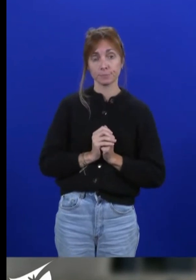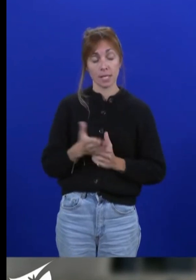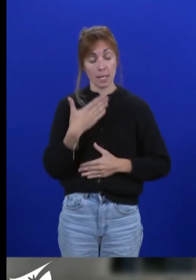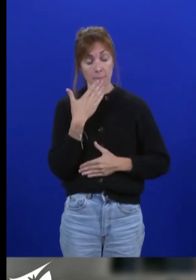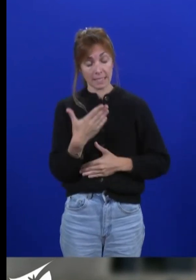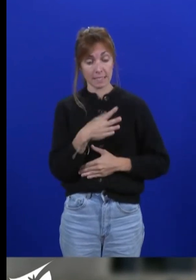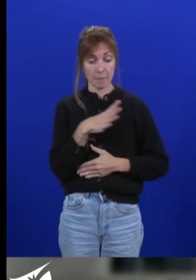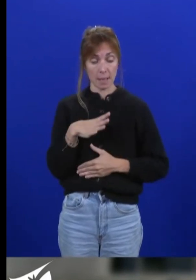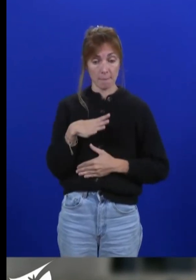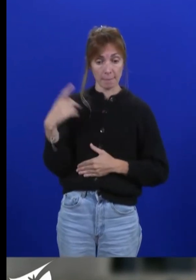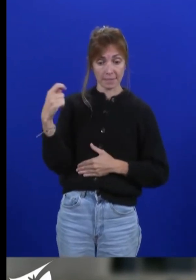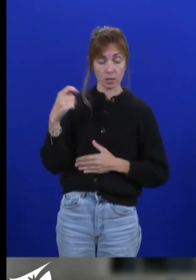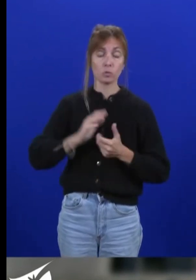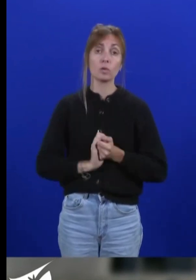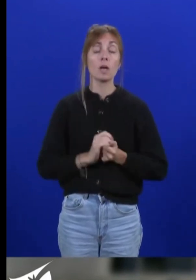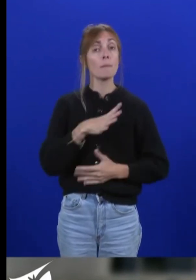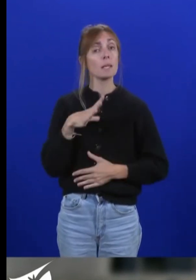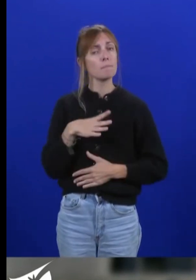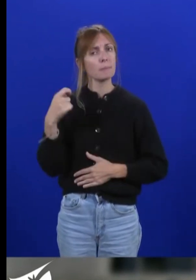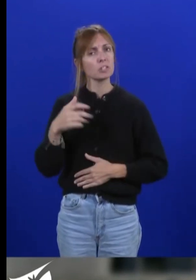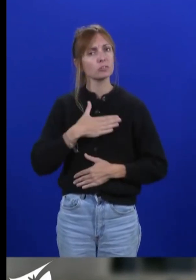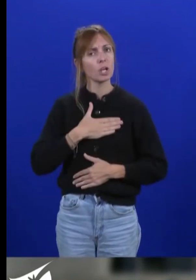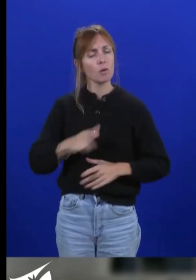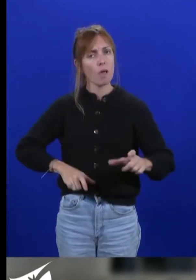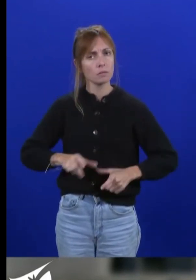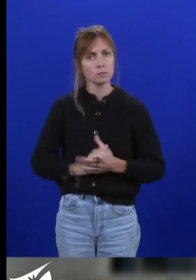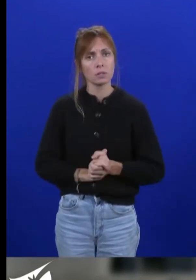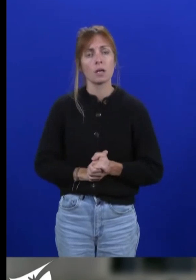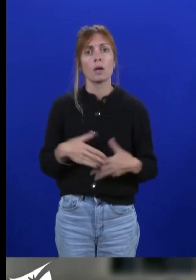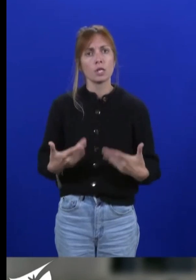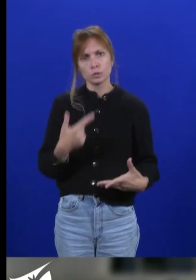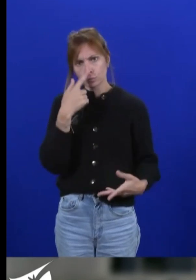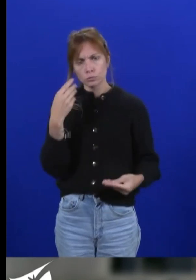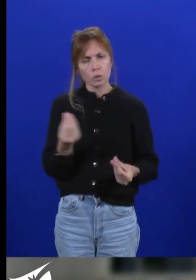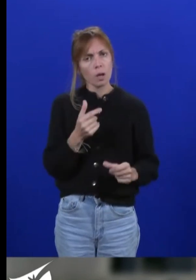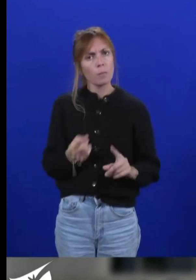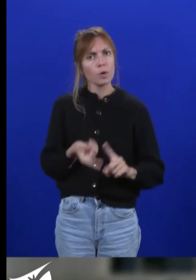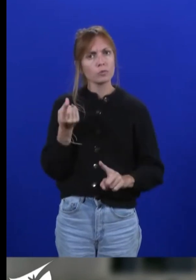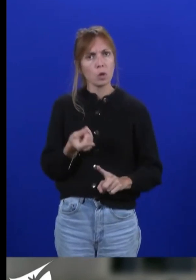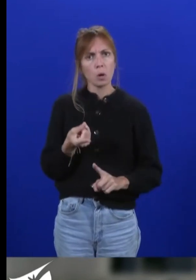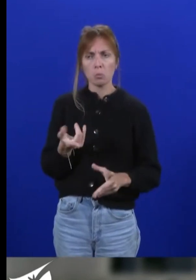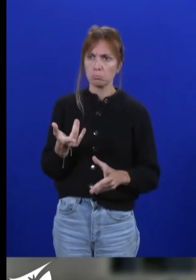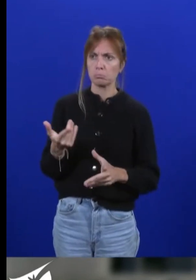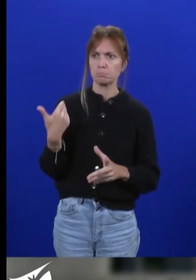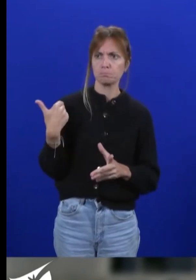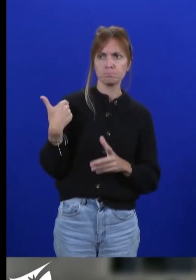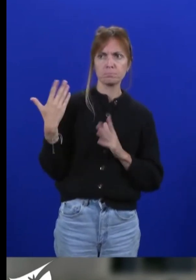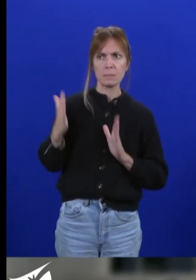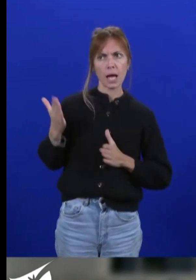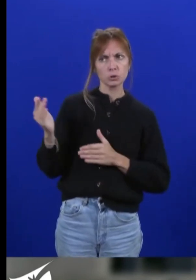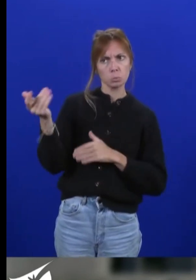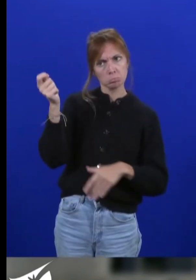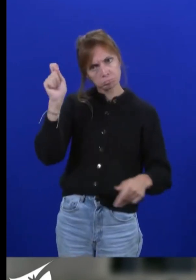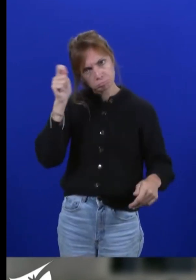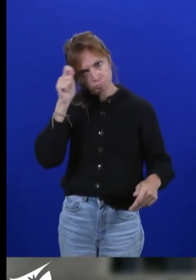Merci Madame la Présidente. Madame la Présidente, chers collègues, il me semble important de saluer la délibération qui nous est présentée.